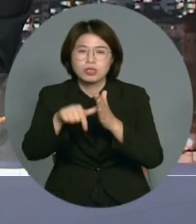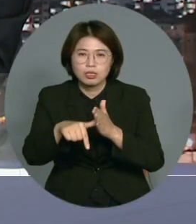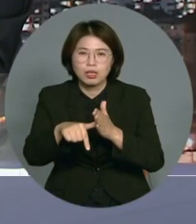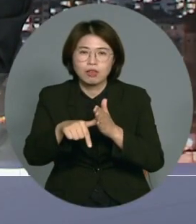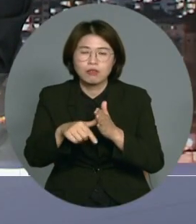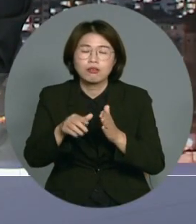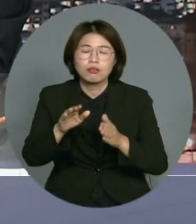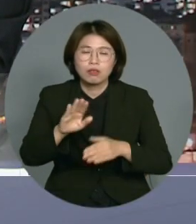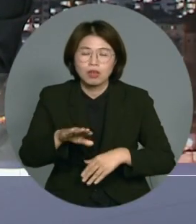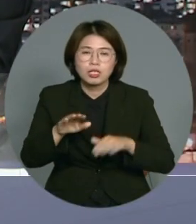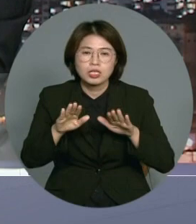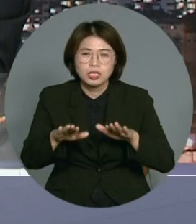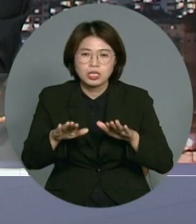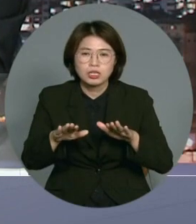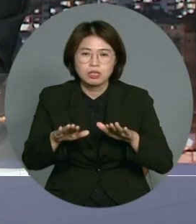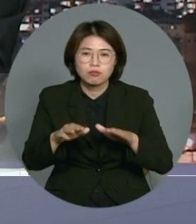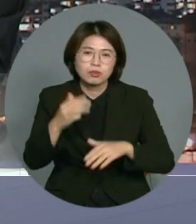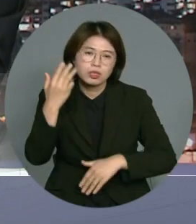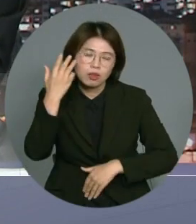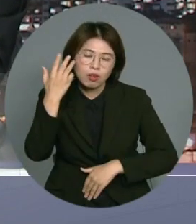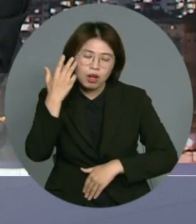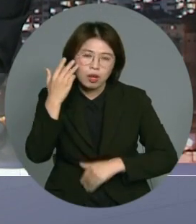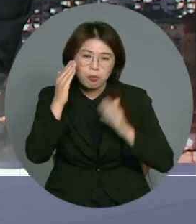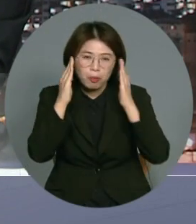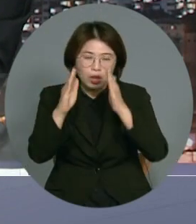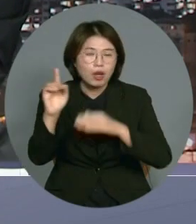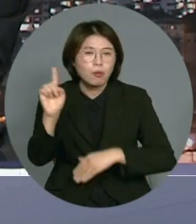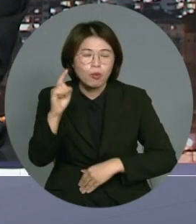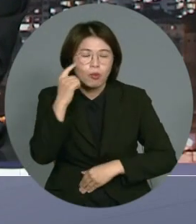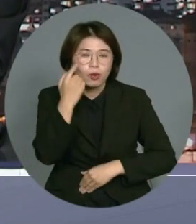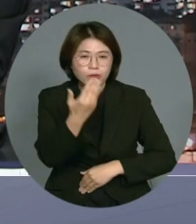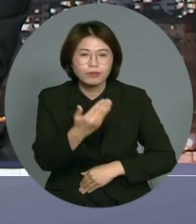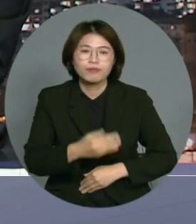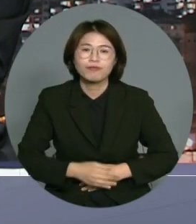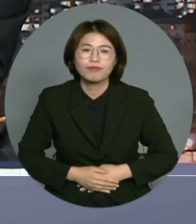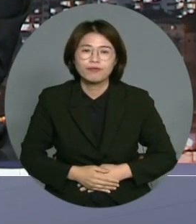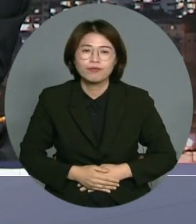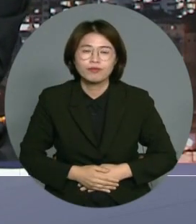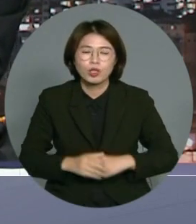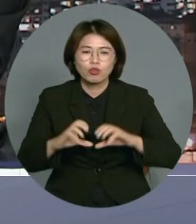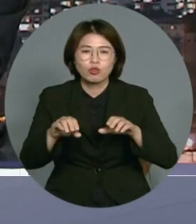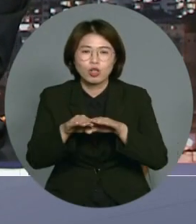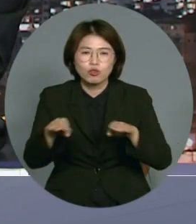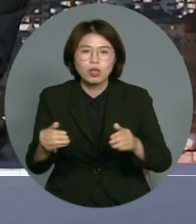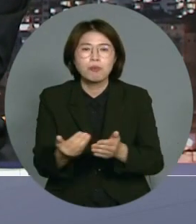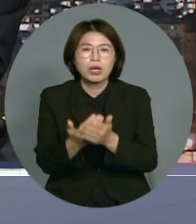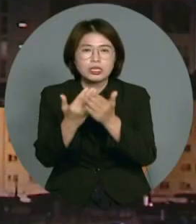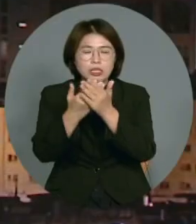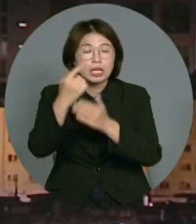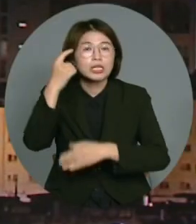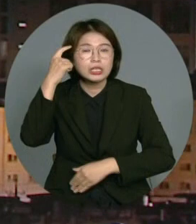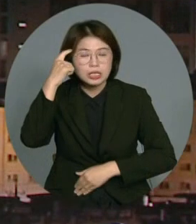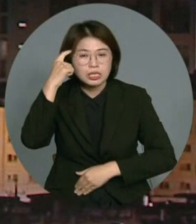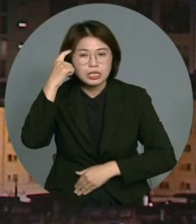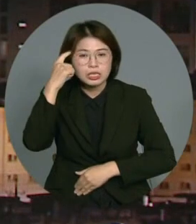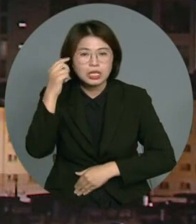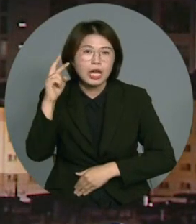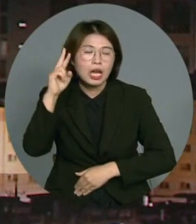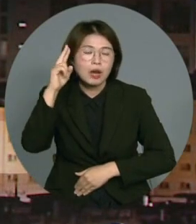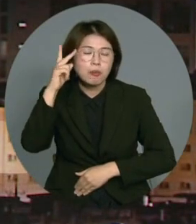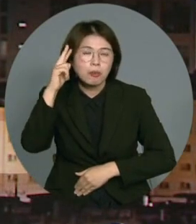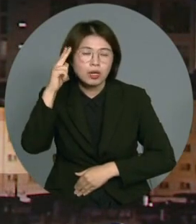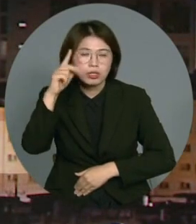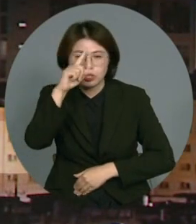대한 현 정부의 의지와 위원장님의 철학은 어떻습니까 국가균형발전에 대한 의지는 박정희 전